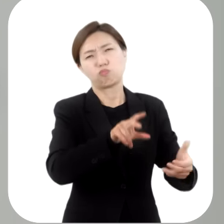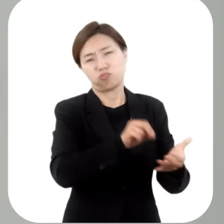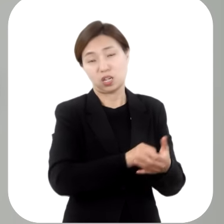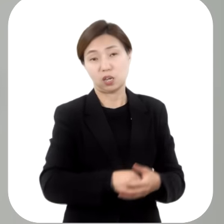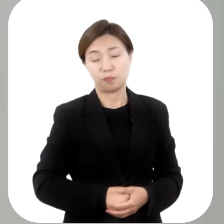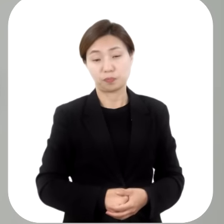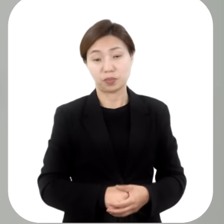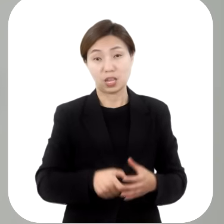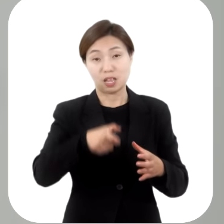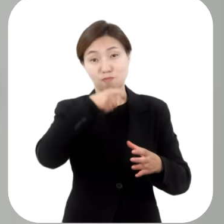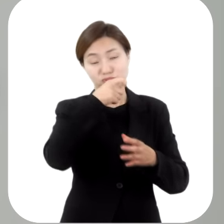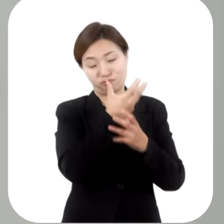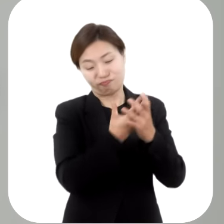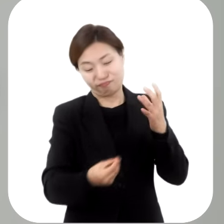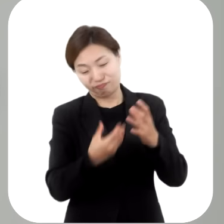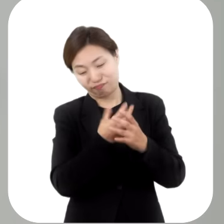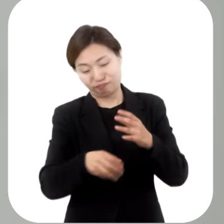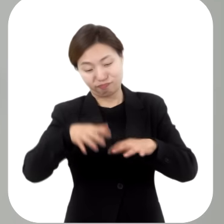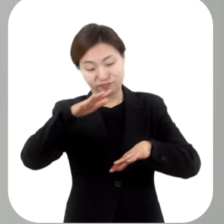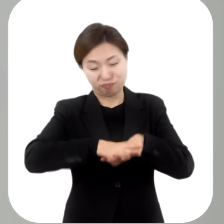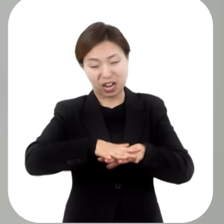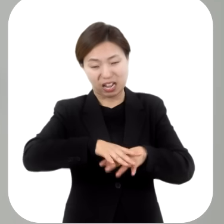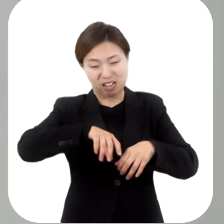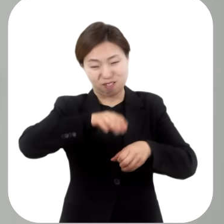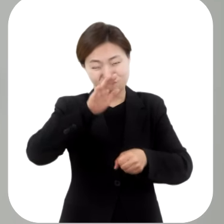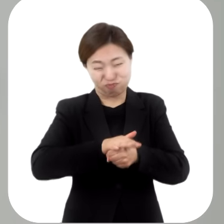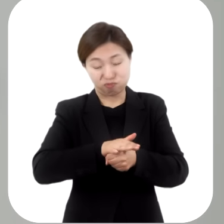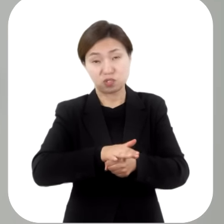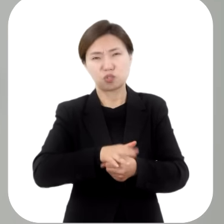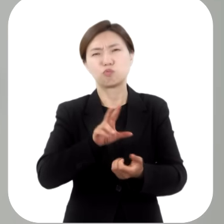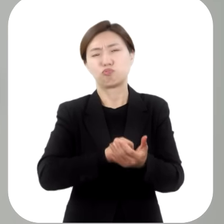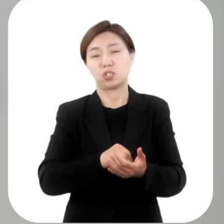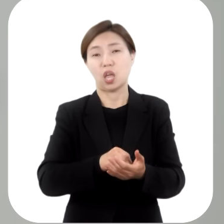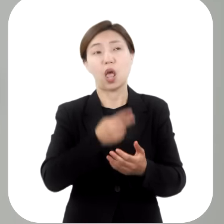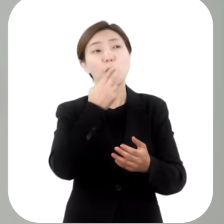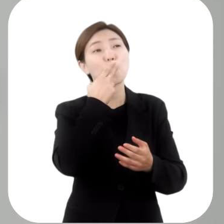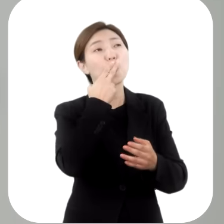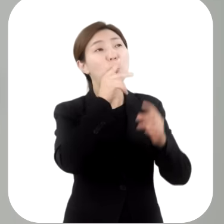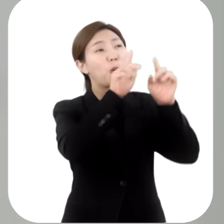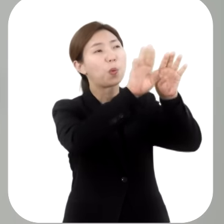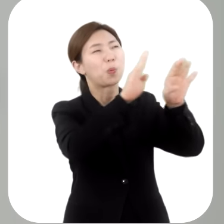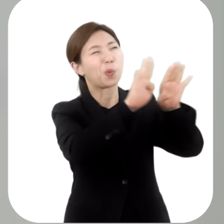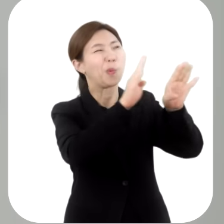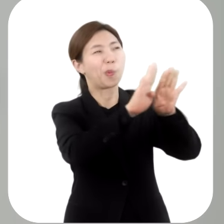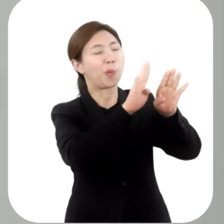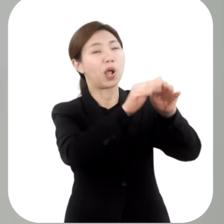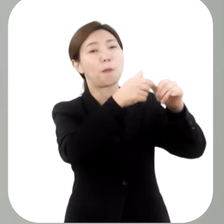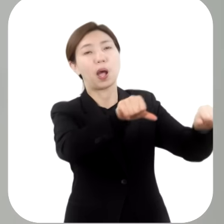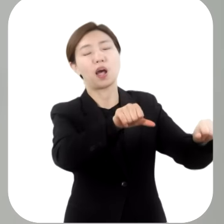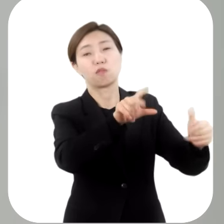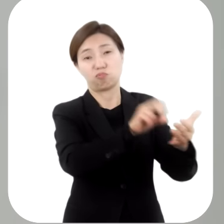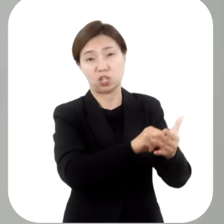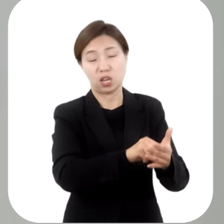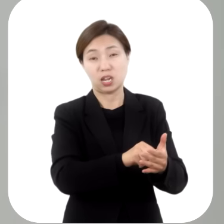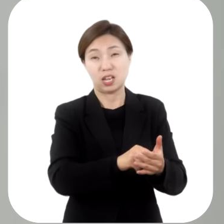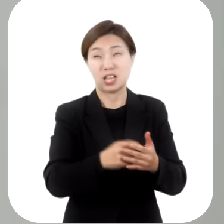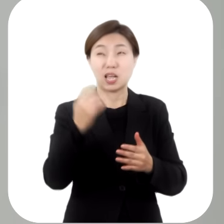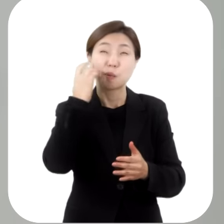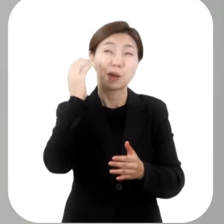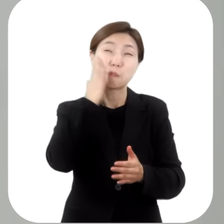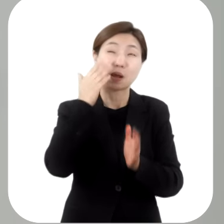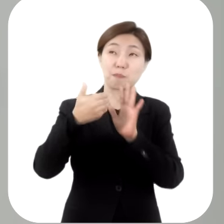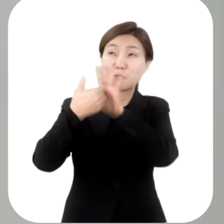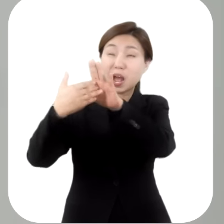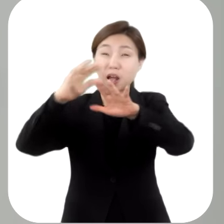문제고 하수구가 고장나도 문제고 예를 들면 창문이 뭐 어떻게든 방충망이 어떻게든